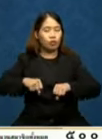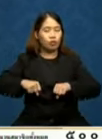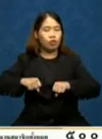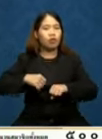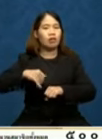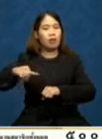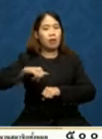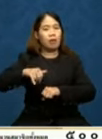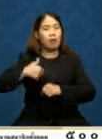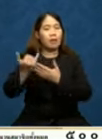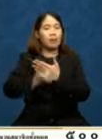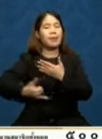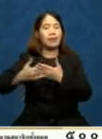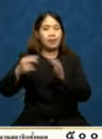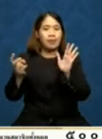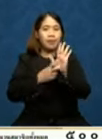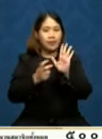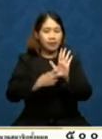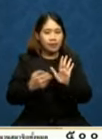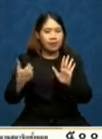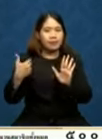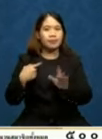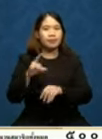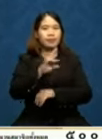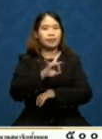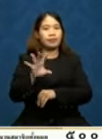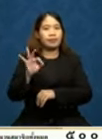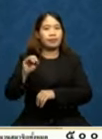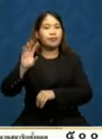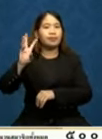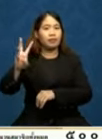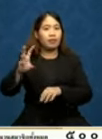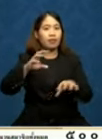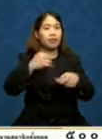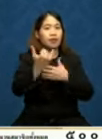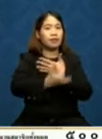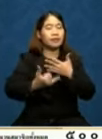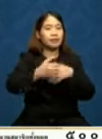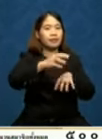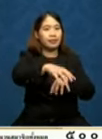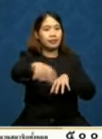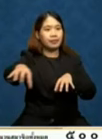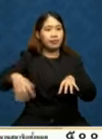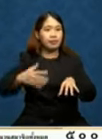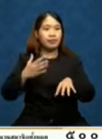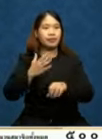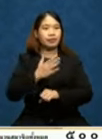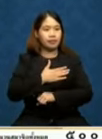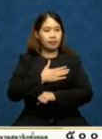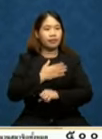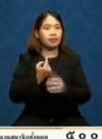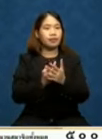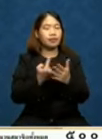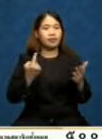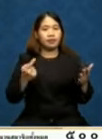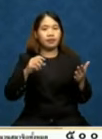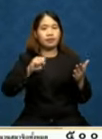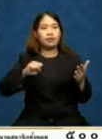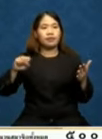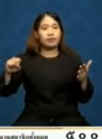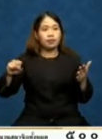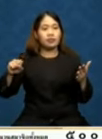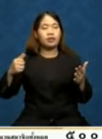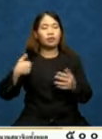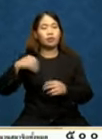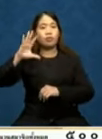ศที่ได้รับการรับรองมากที่สุดถึง190ประเทศผมในฐานะผู้แทนราษฎรและในฐานะ